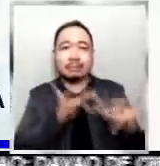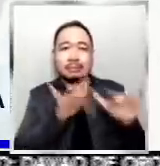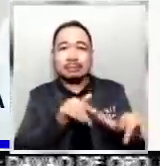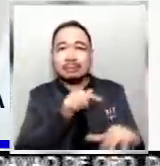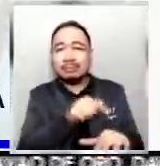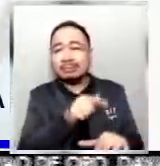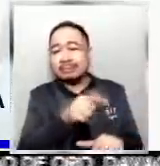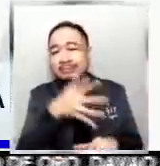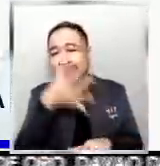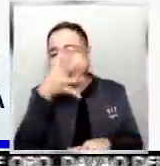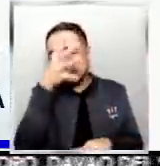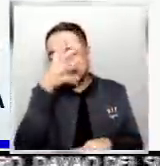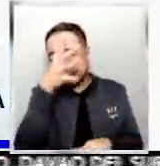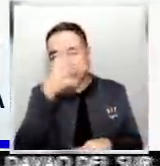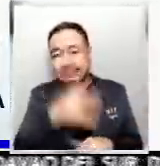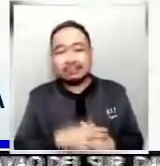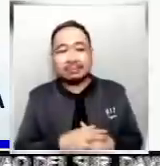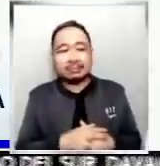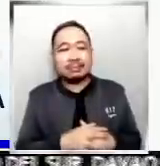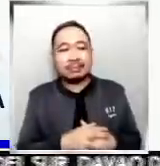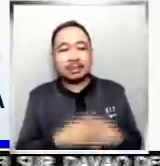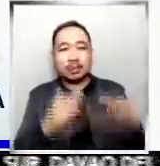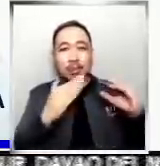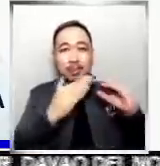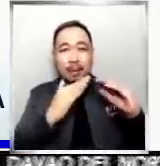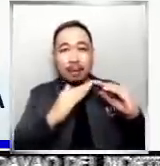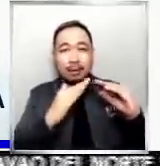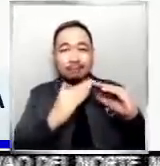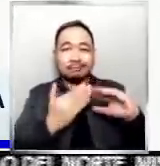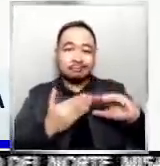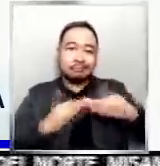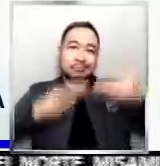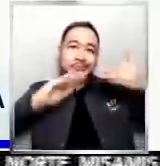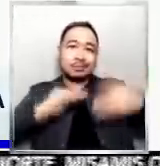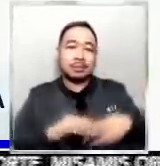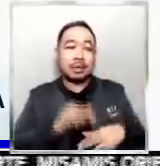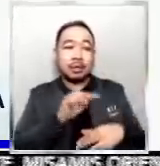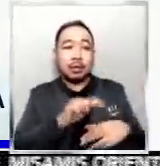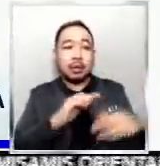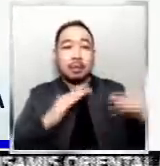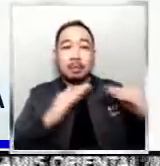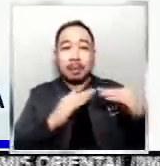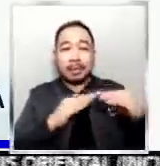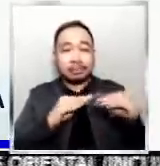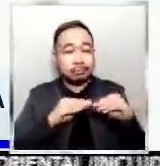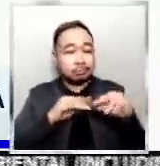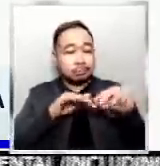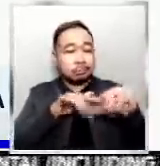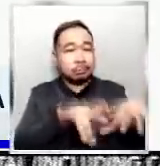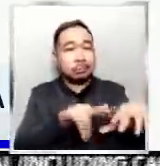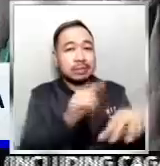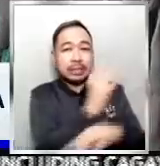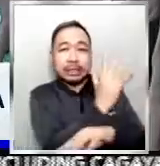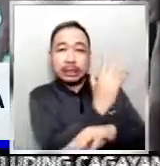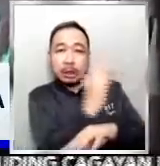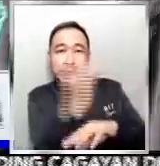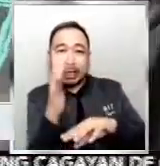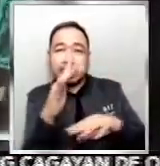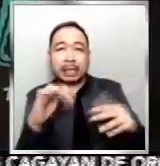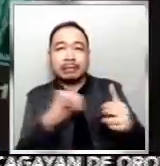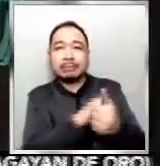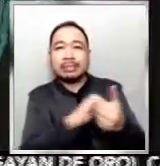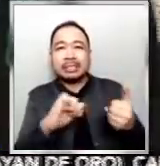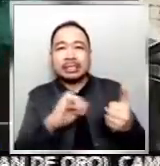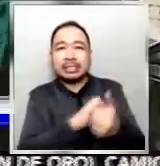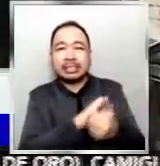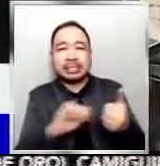Nadala na ang bahay. Dinala ng baha ang bahay sa mga puno ng niyog kung saan tuluyan na itong nawasak. Bigla pong may